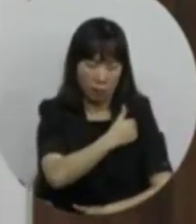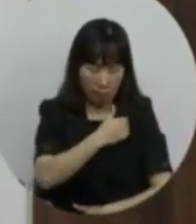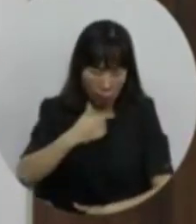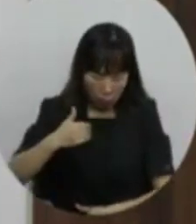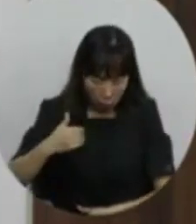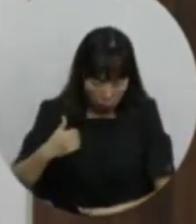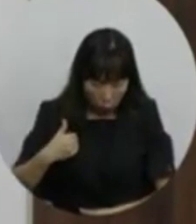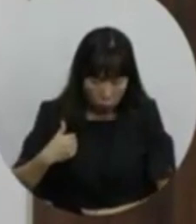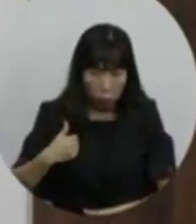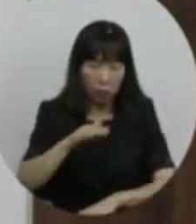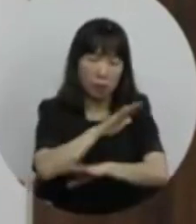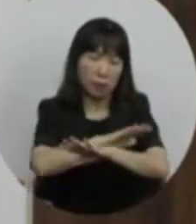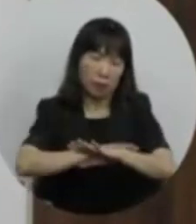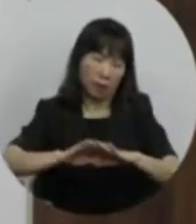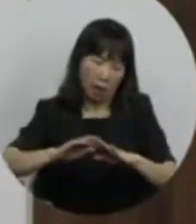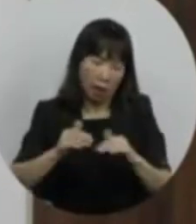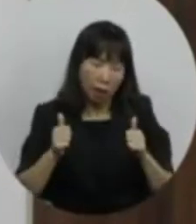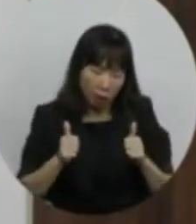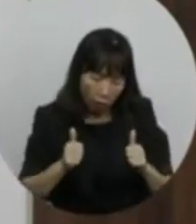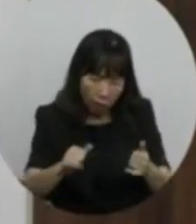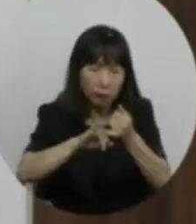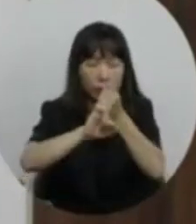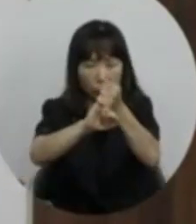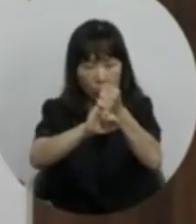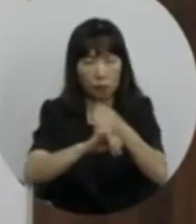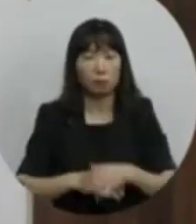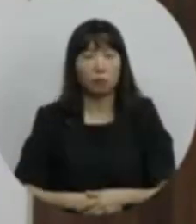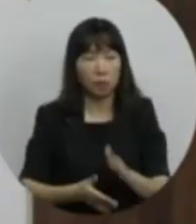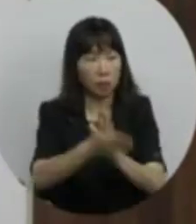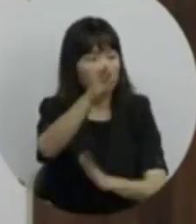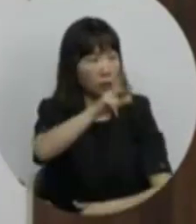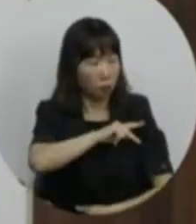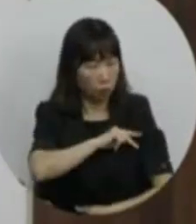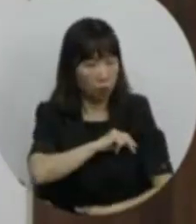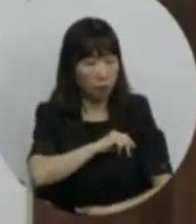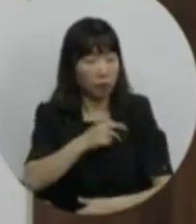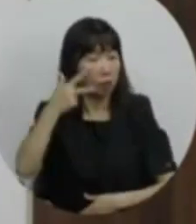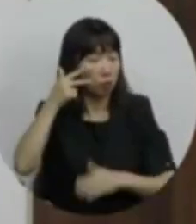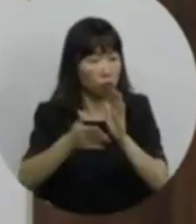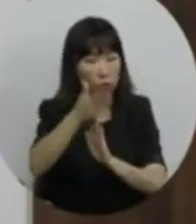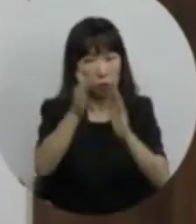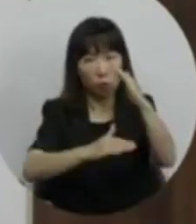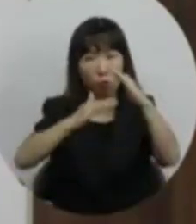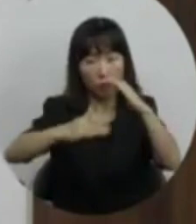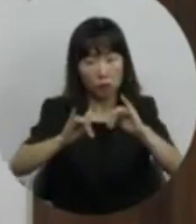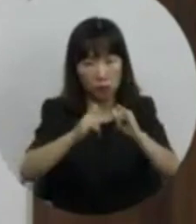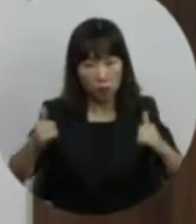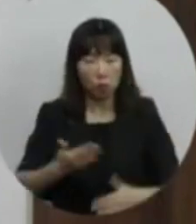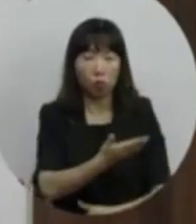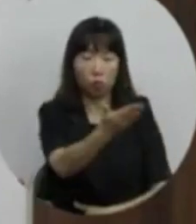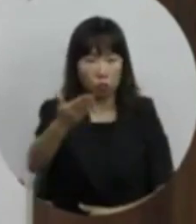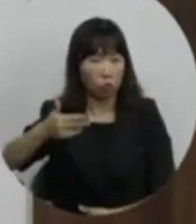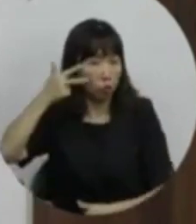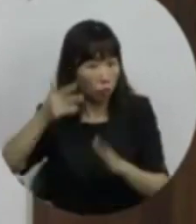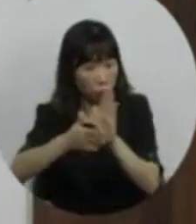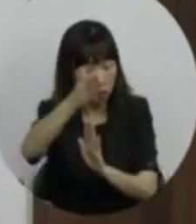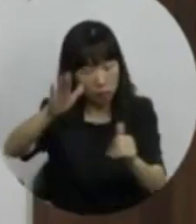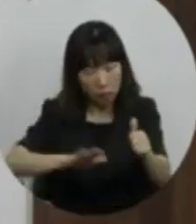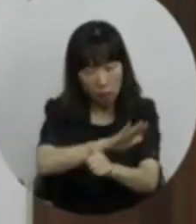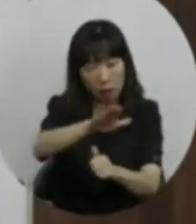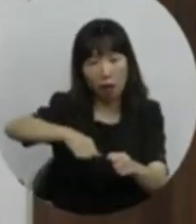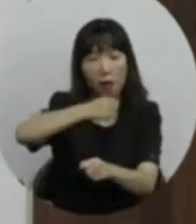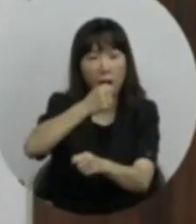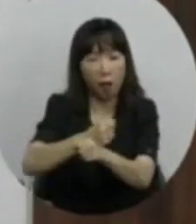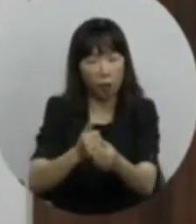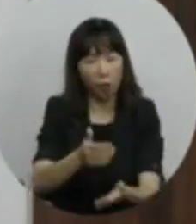더욱 정진하도록 하겠습니다. 시 의원님들과 여주시 공직자 여러분께서는 여주시를 사랑하고